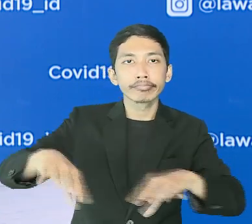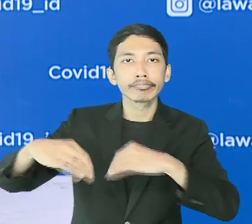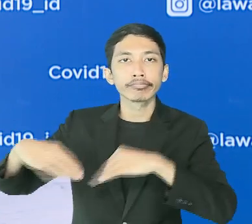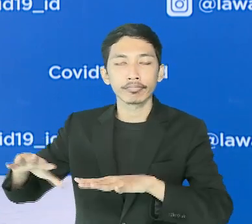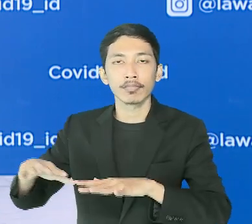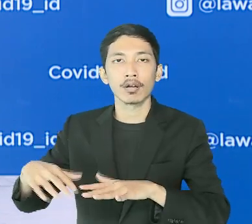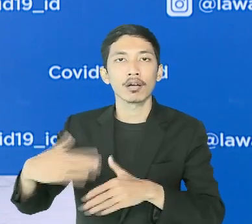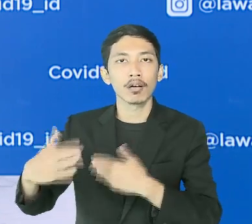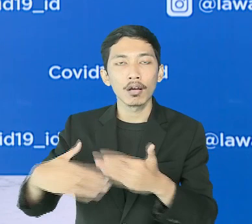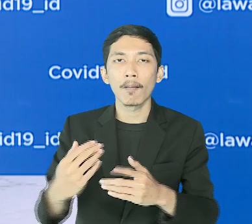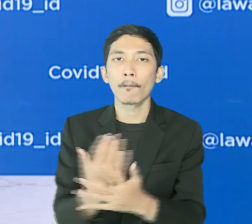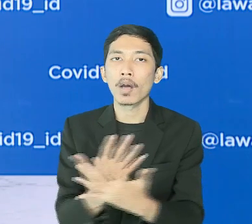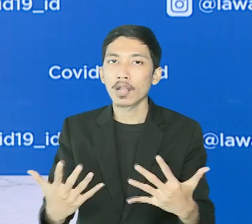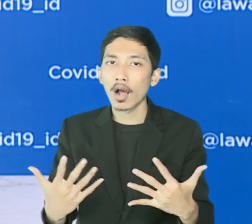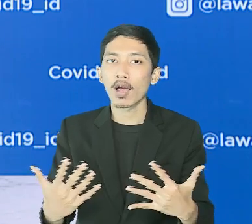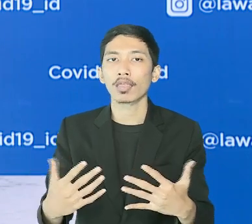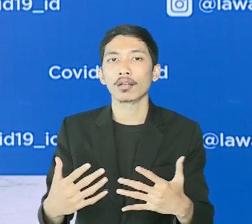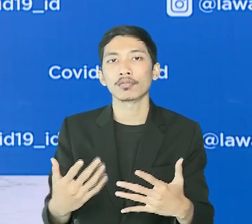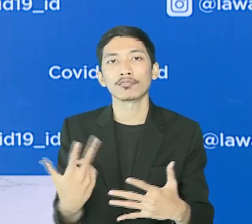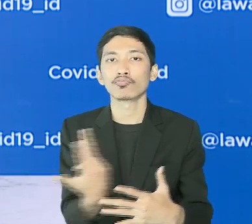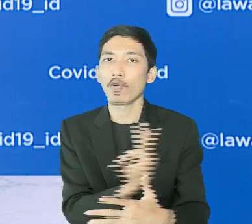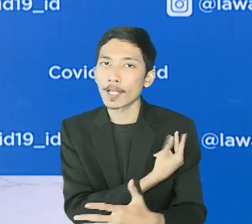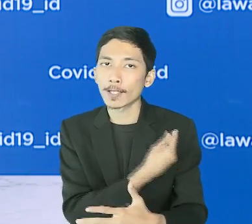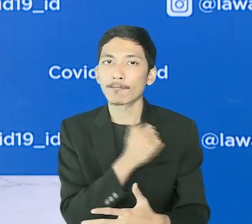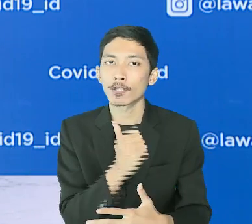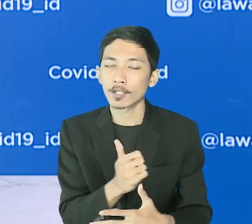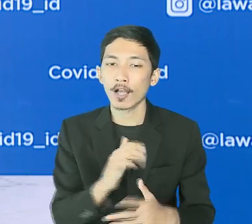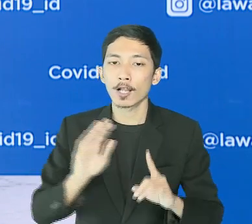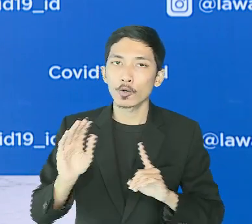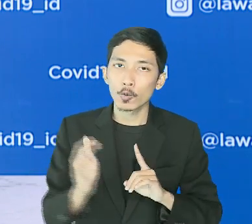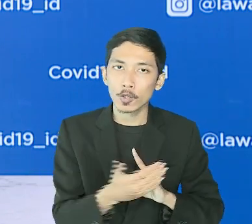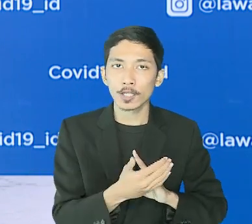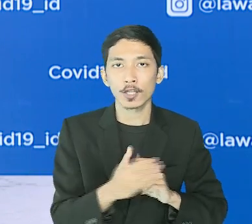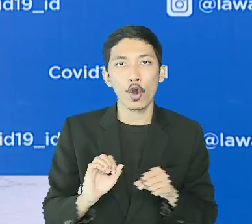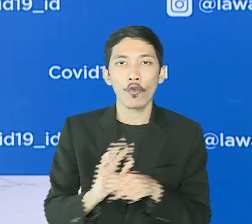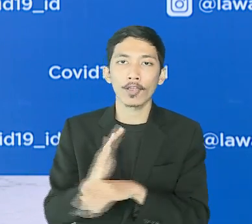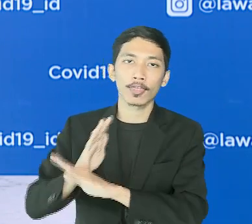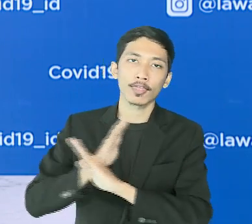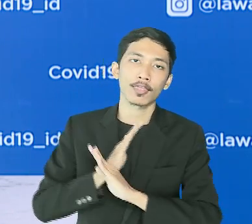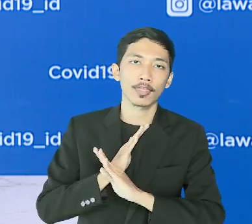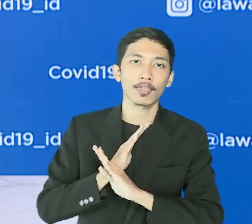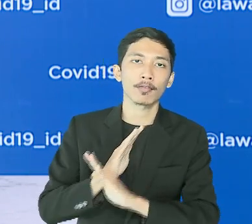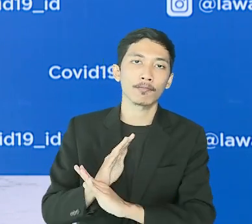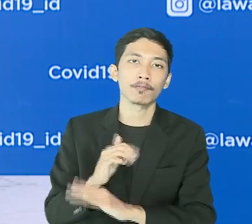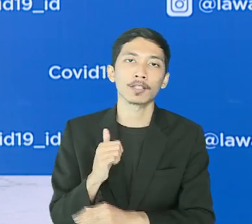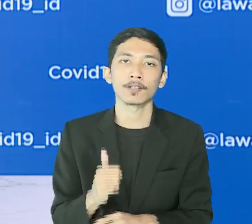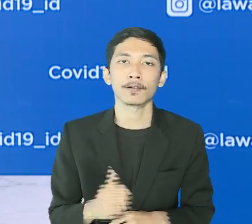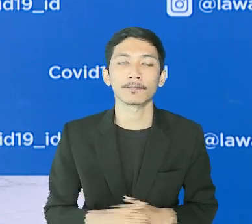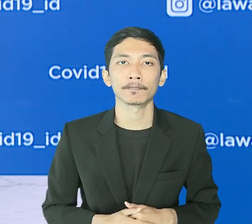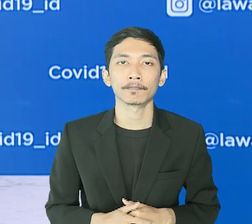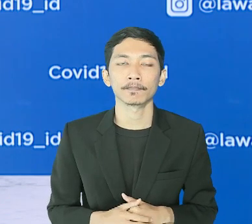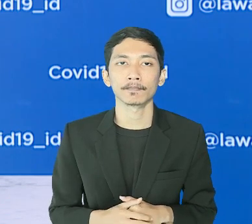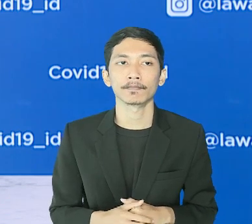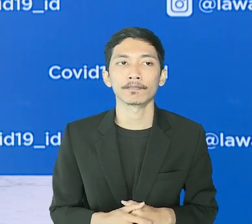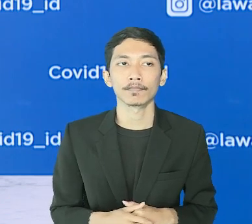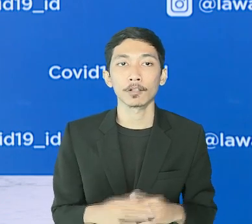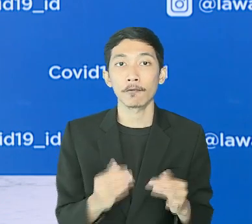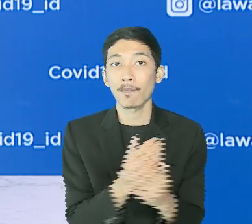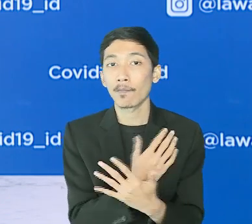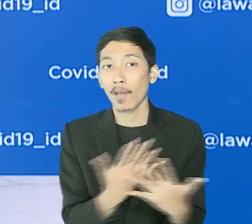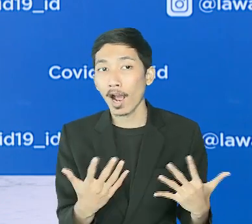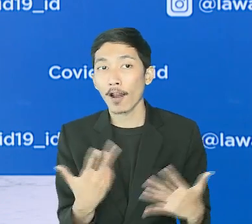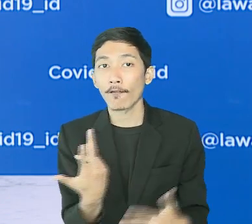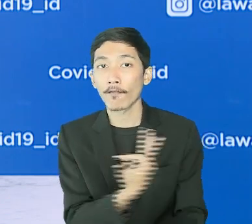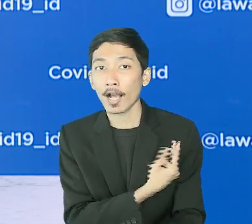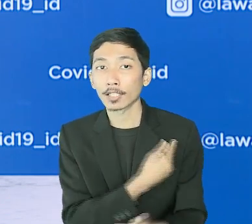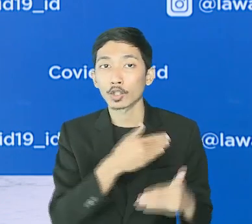sehingga semakin banyak masyarakat yang terlindungi dari penularan COVID-19. Bagi masyarakat yang belum menerima vaksin